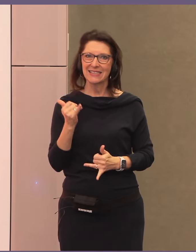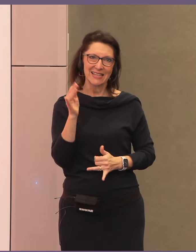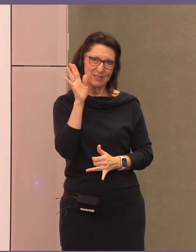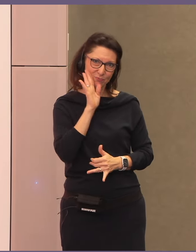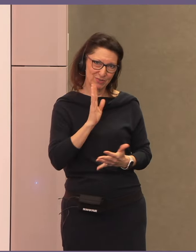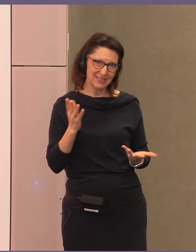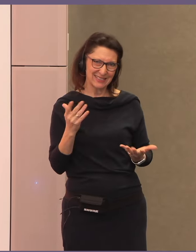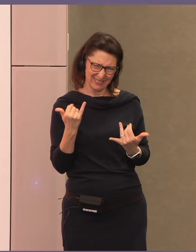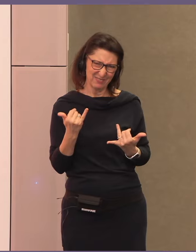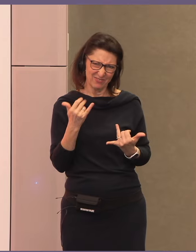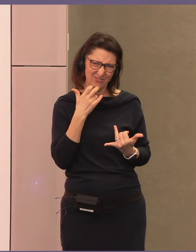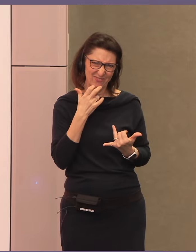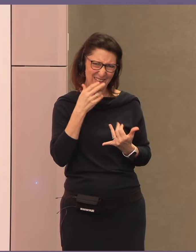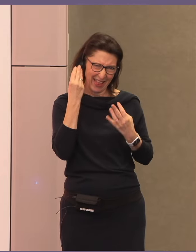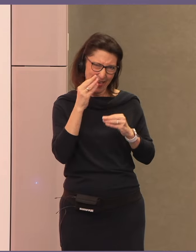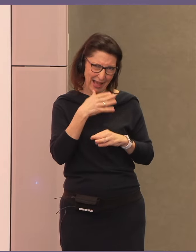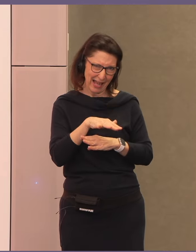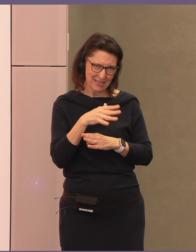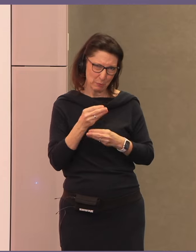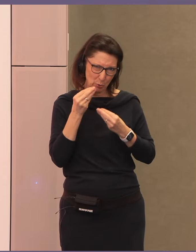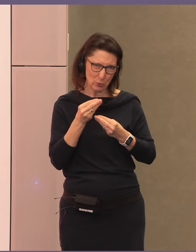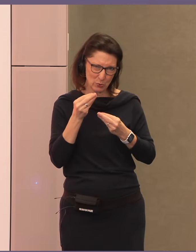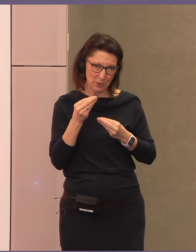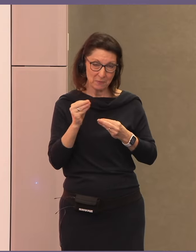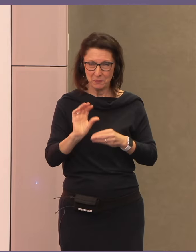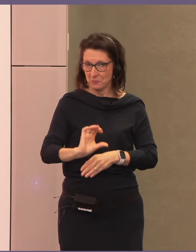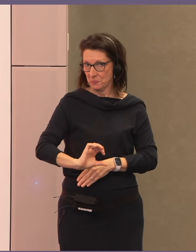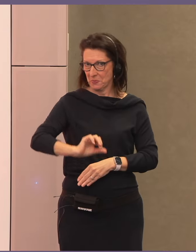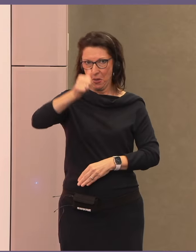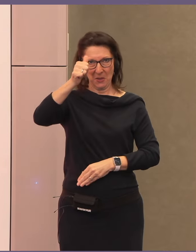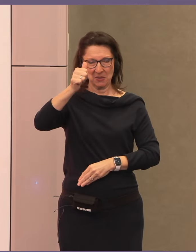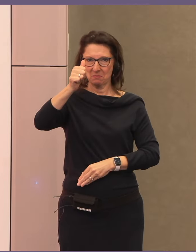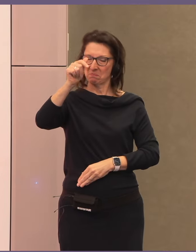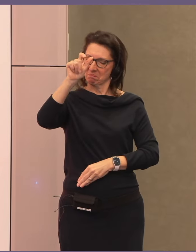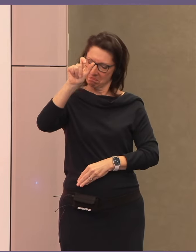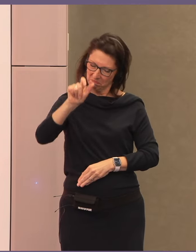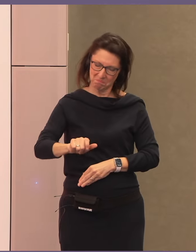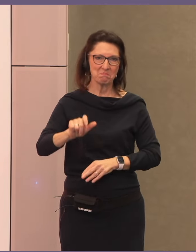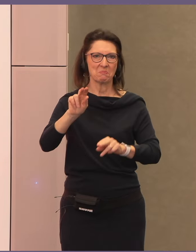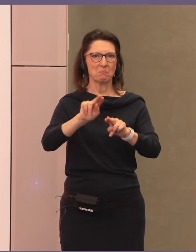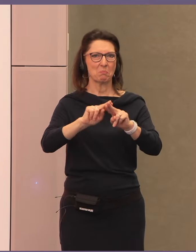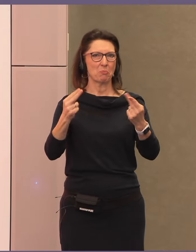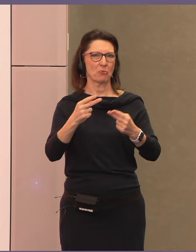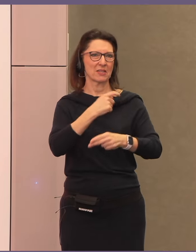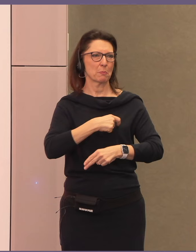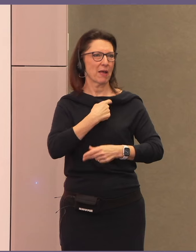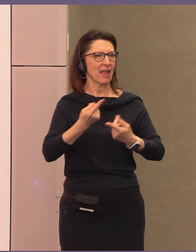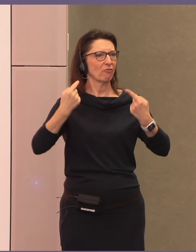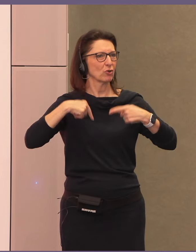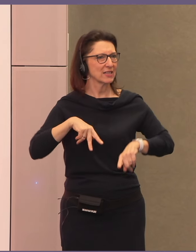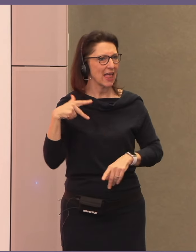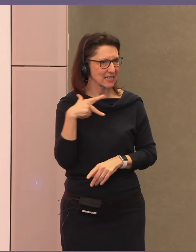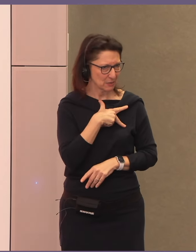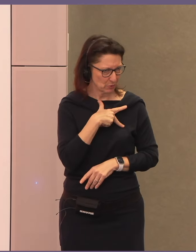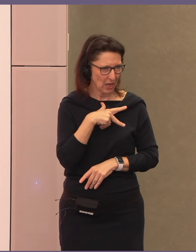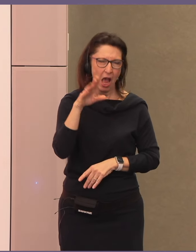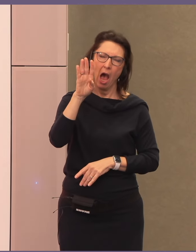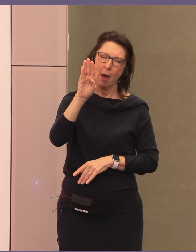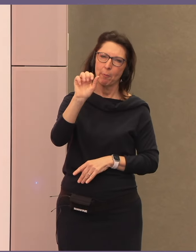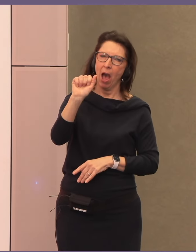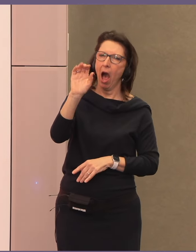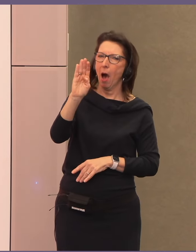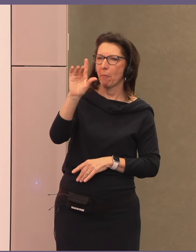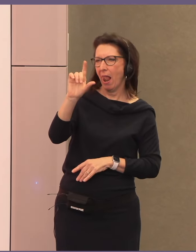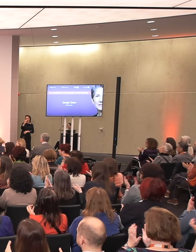erlauben, Sie zu begrüßen. An vorderster Stelle den Bundesparteivorsitzenden der SPÖ, Andreas Babler. Schön,